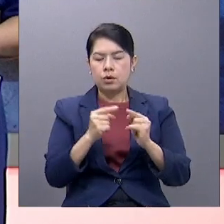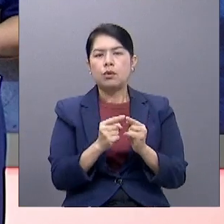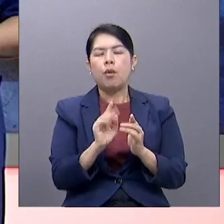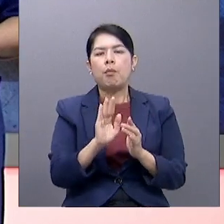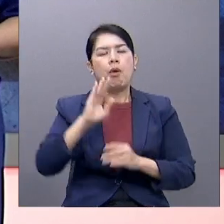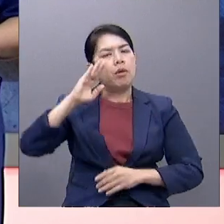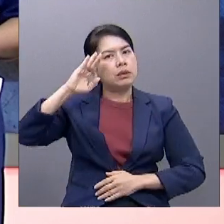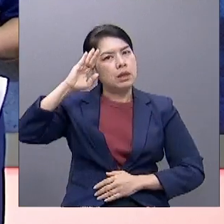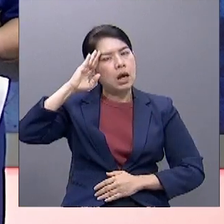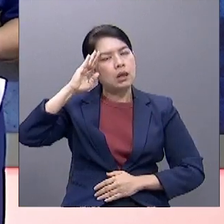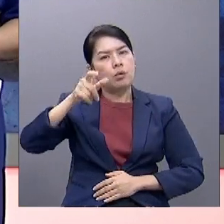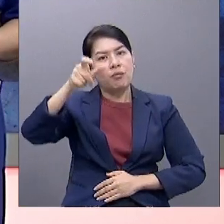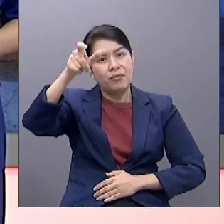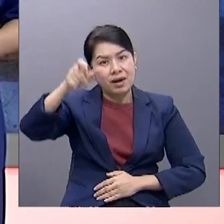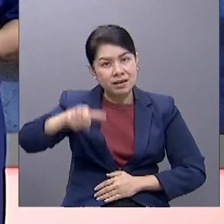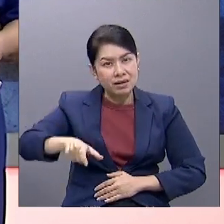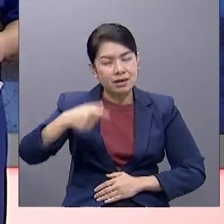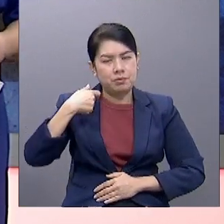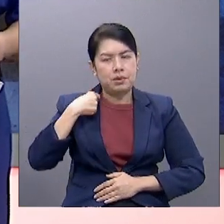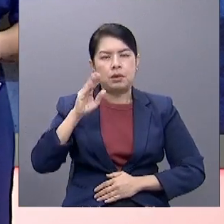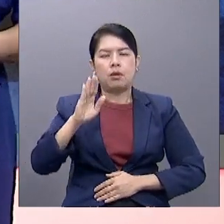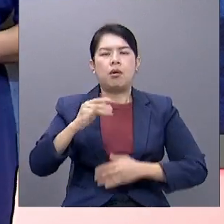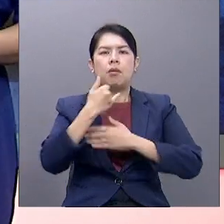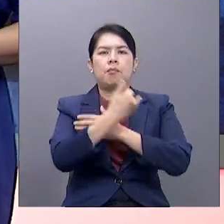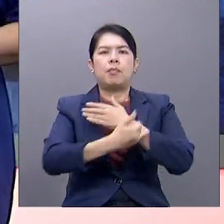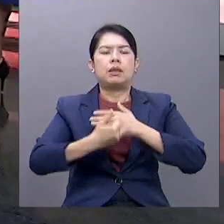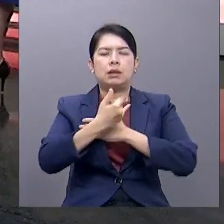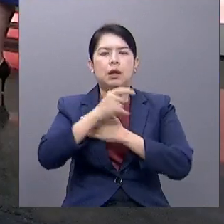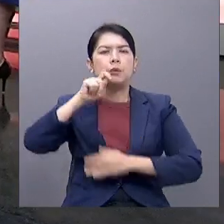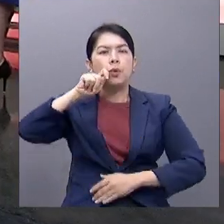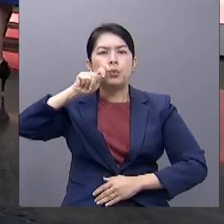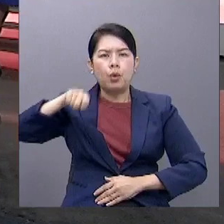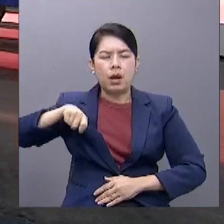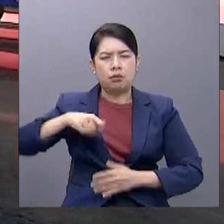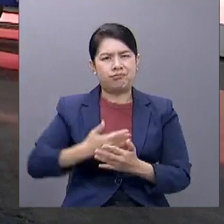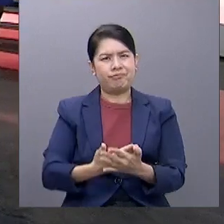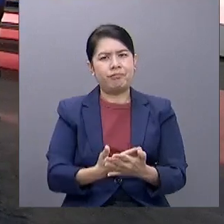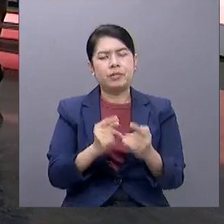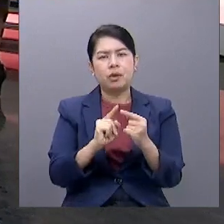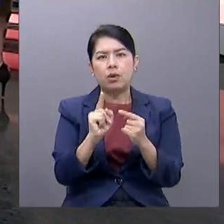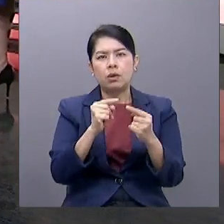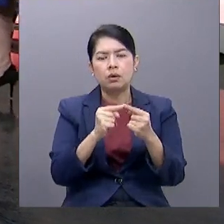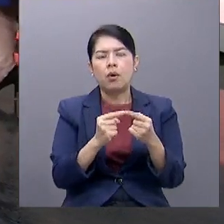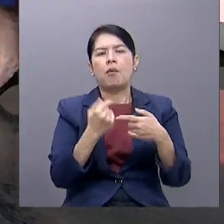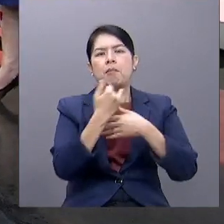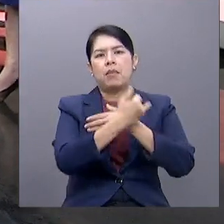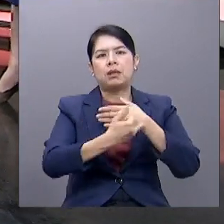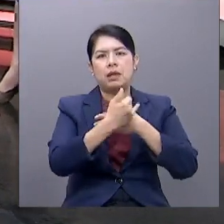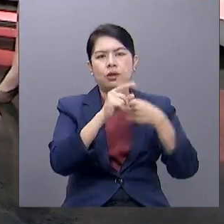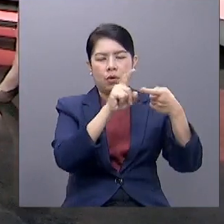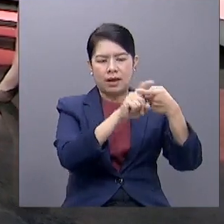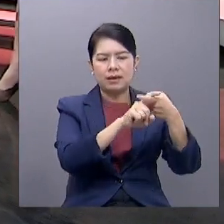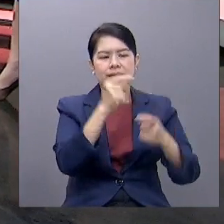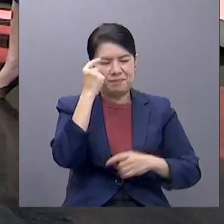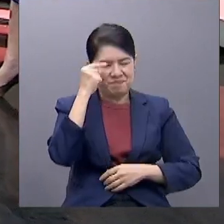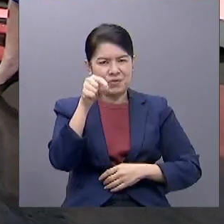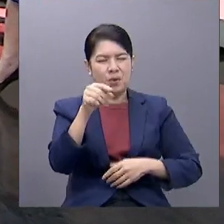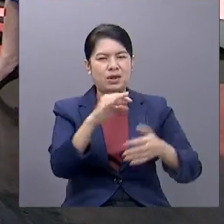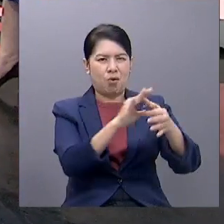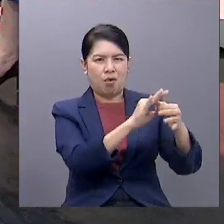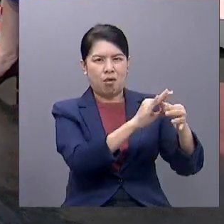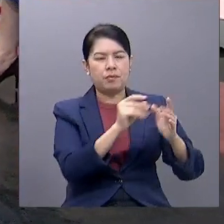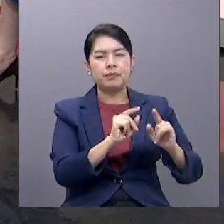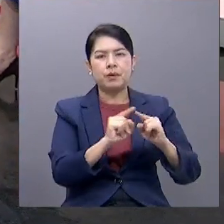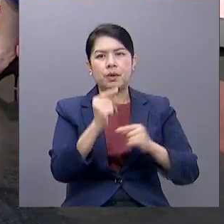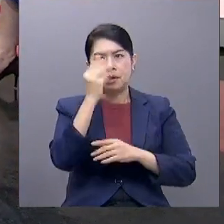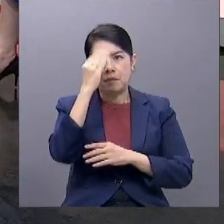นค่ะก็ประเด็นนี้ค่ะคุณพรหมฤดีคุณจิรชาตาหลายฝ่ายเชื่อว่ารัสเซียอยู่เบื้องหลังแต่ว่าการสอบสวนเนี่ยจับกลุ่ม